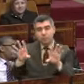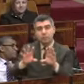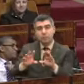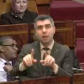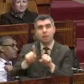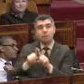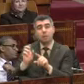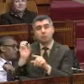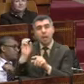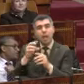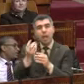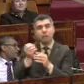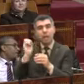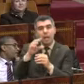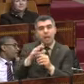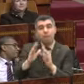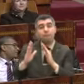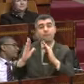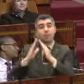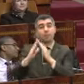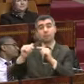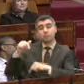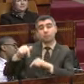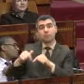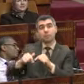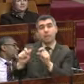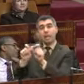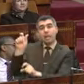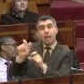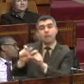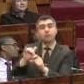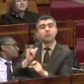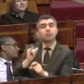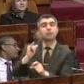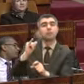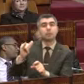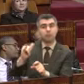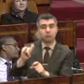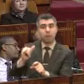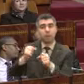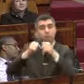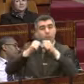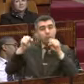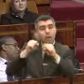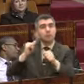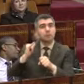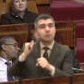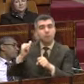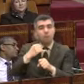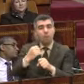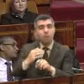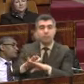إحدى المنازل وأحد الأشخاص الساكنة الصغير. السيد الوزير، وعند أمل فيكم أنكم تحدوا بالمعاناة ديالها،